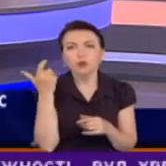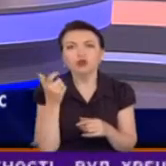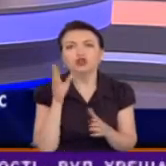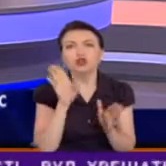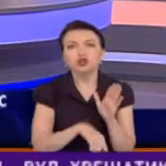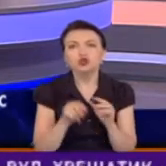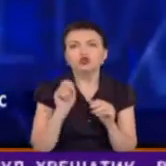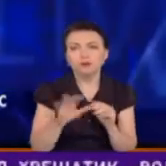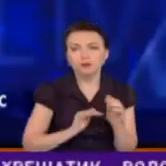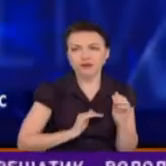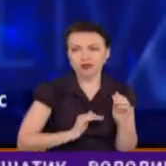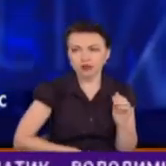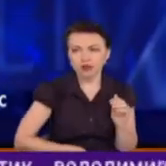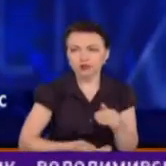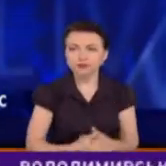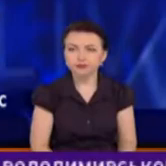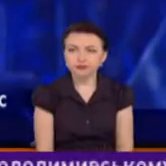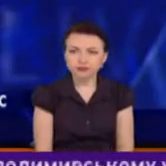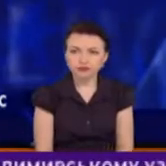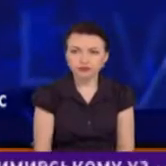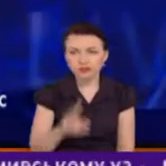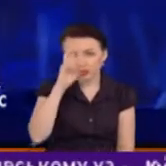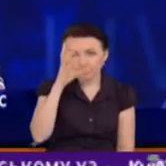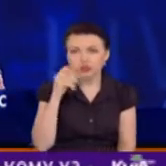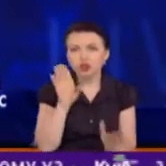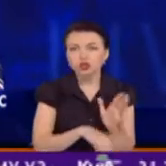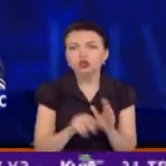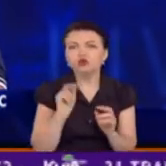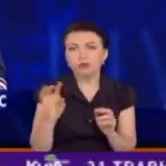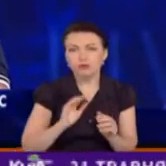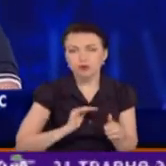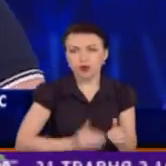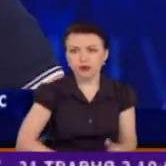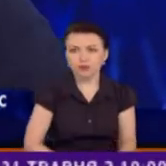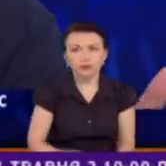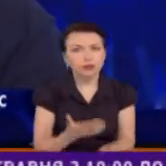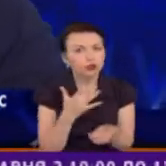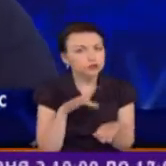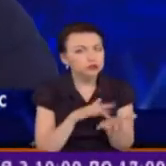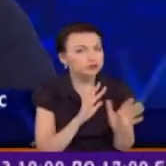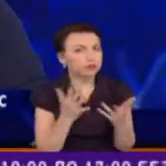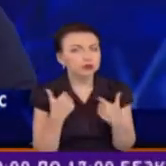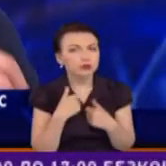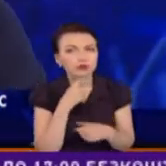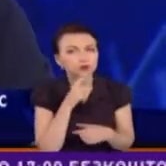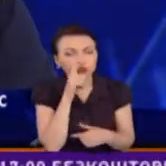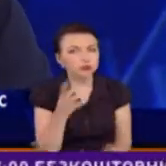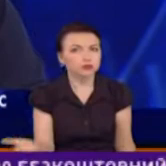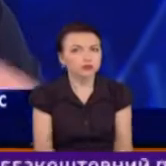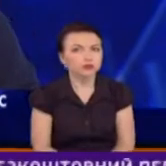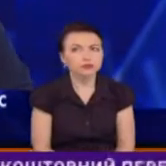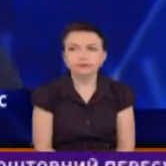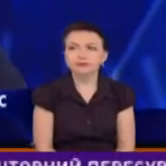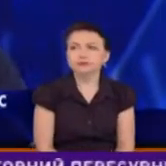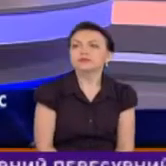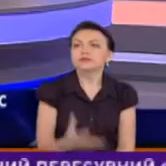свою репутацію дбав, він хотів, ну, далі там бізнес-проекти. А от те, що в місті відбувається, я не розумію. Вони не дбають про свою репутацію. От ще